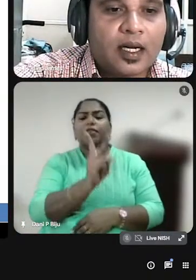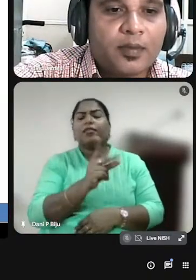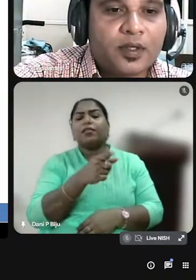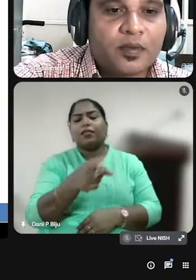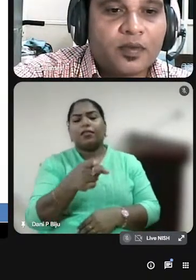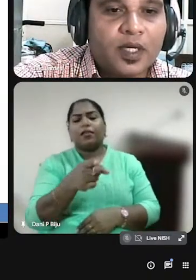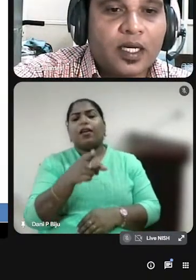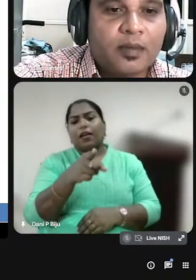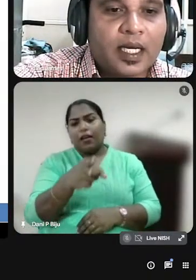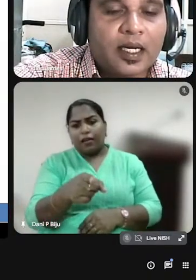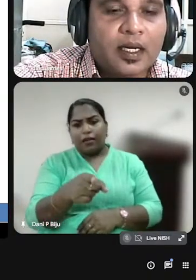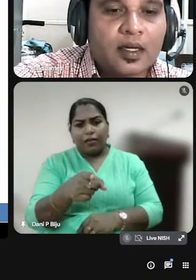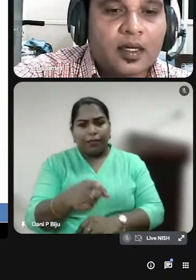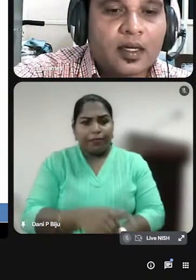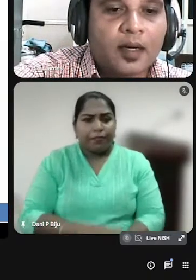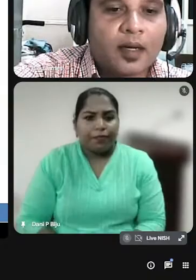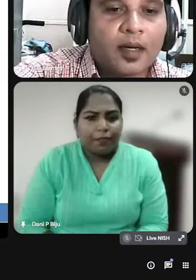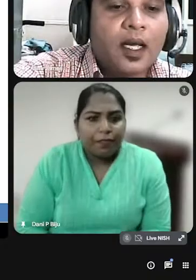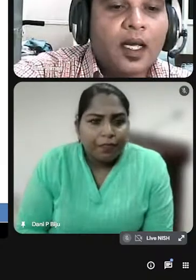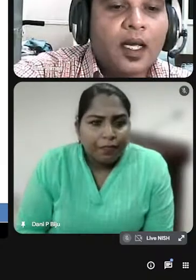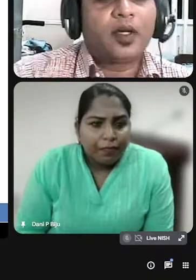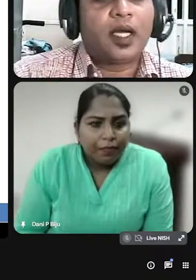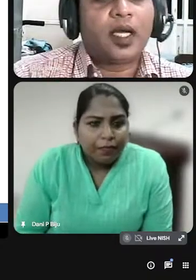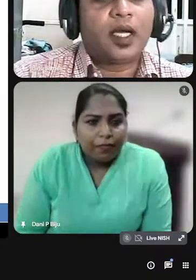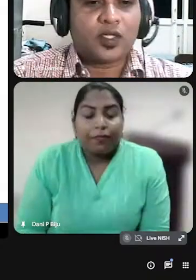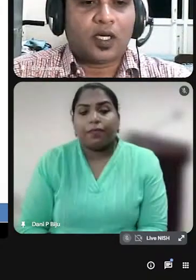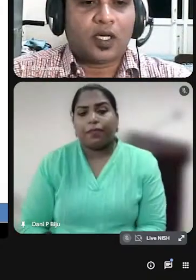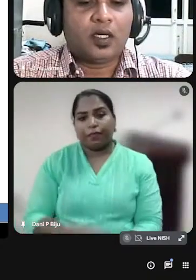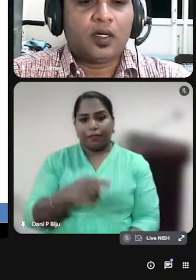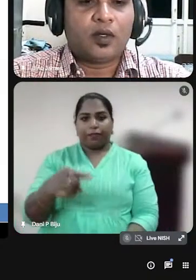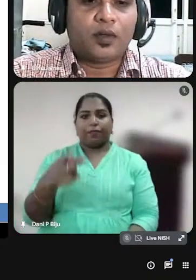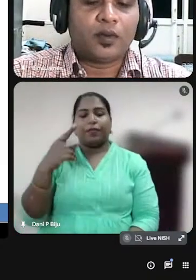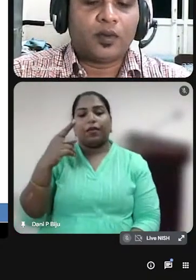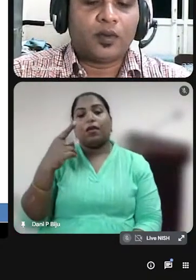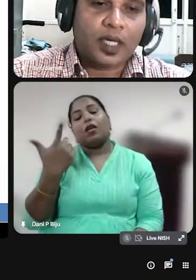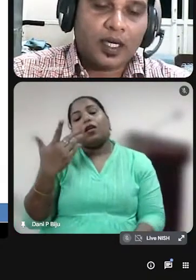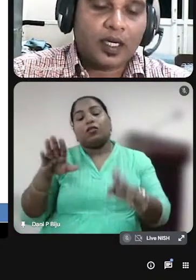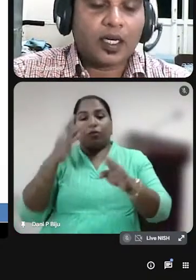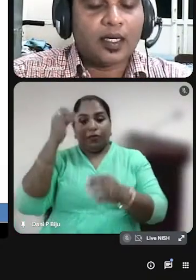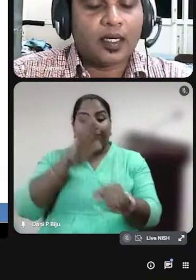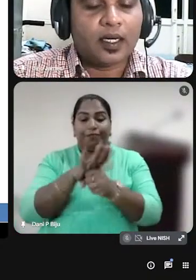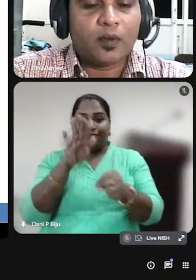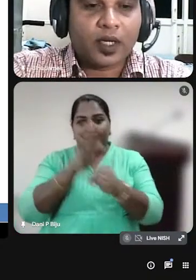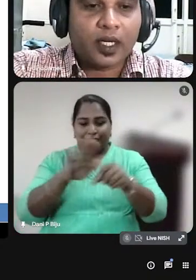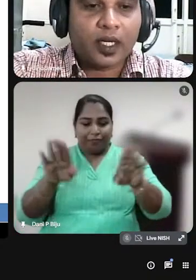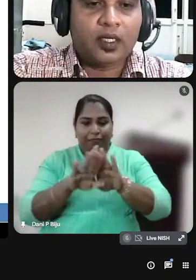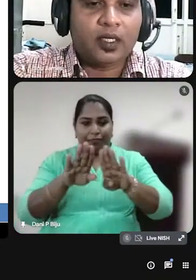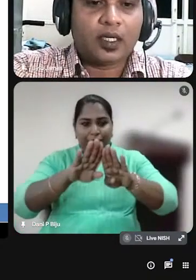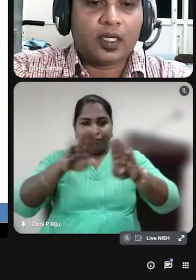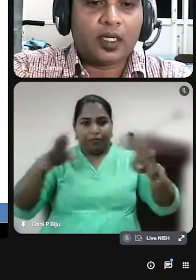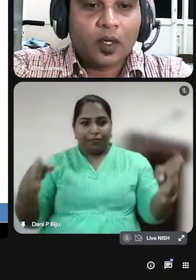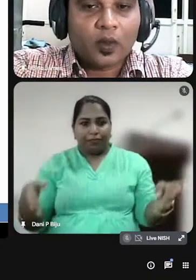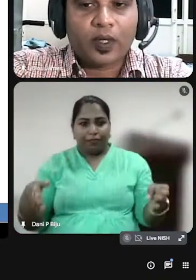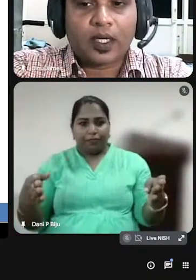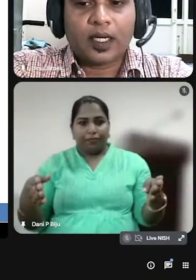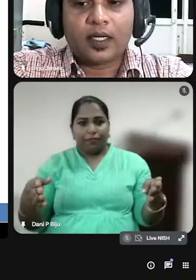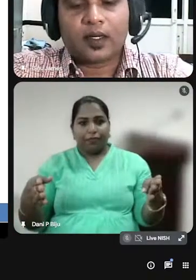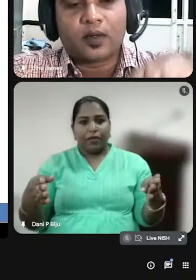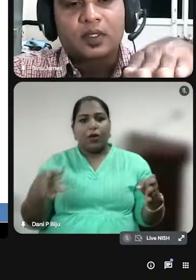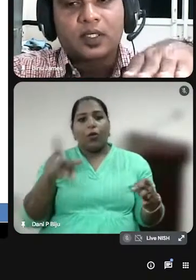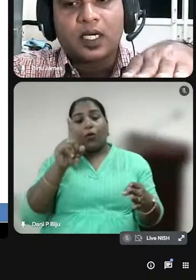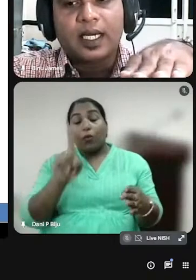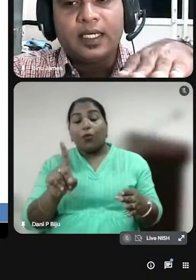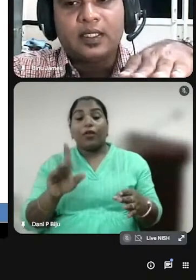കളറിൽ കാണാൻ പറ്റും, ഇവിടെ എല്ലാം ബ്ലാക്ക് കളറിൽ. അങ്ങനെ ഒരു ഹൈറ്റ് ഉള്ള ഒരു രണ്ട് കാലിന്റെ ഒരേ രീതിയിൽ ഇരിക്കാതെ ഒരു